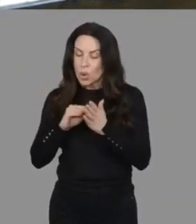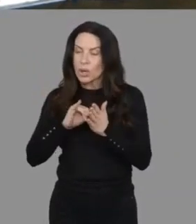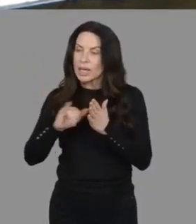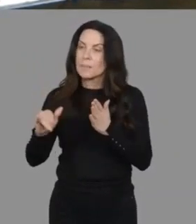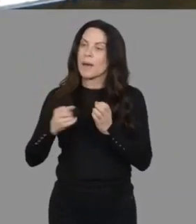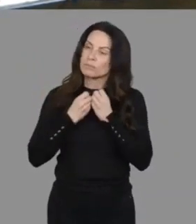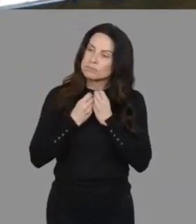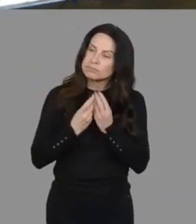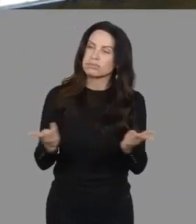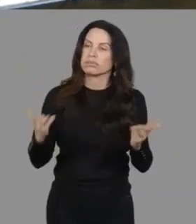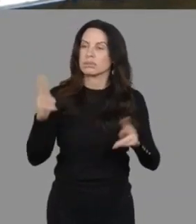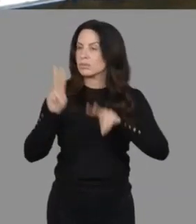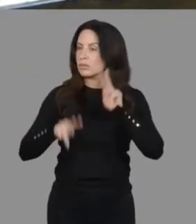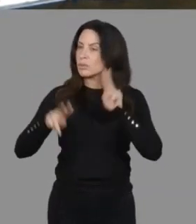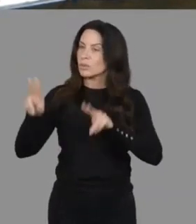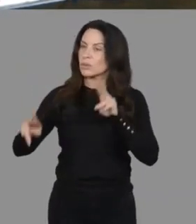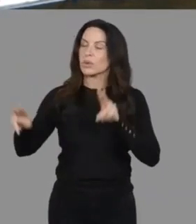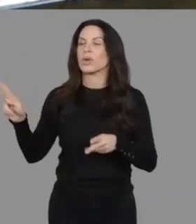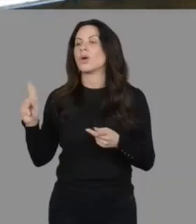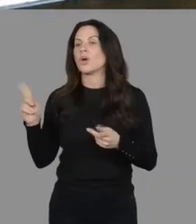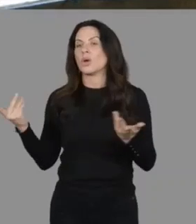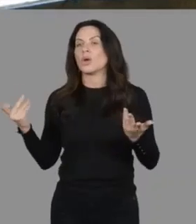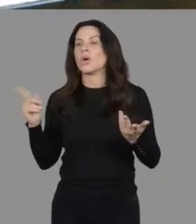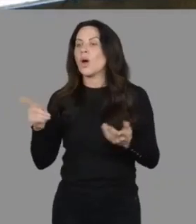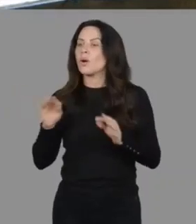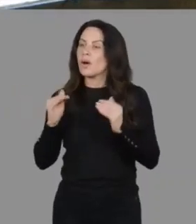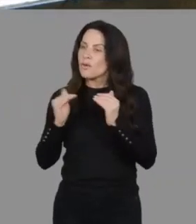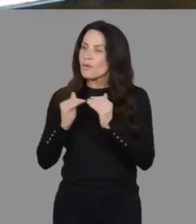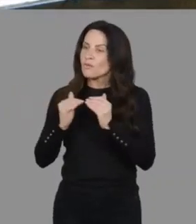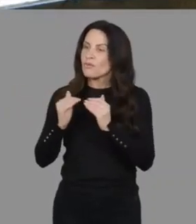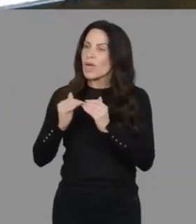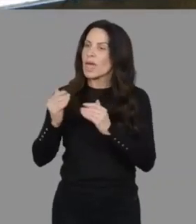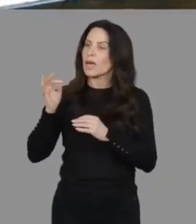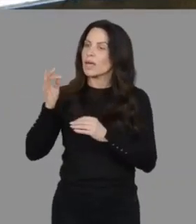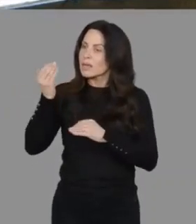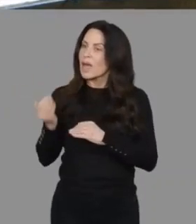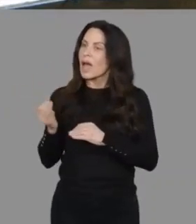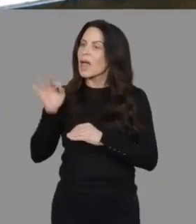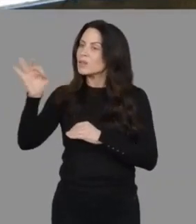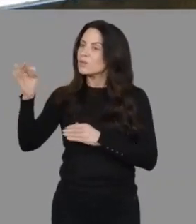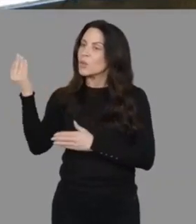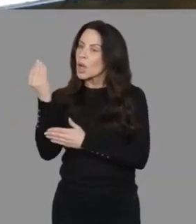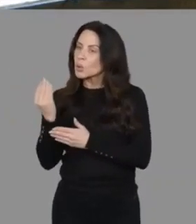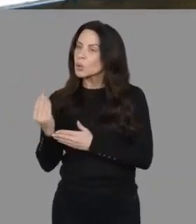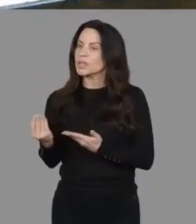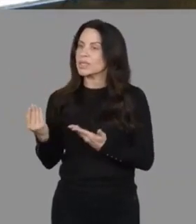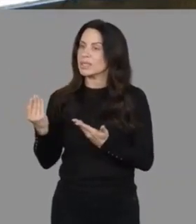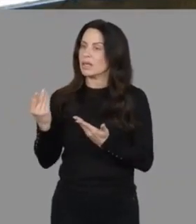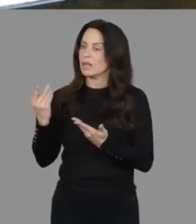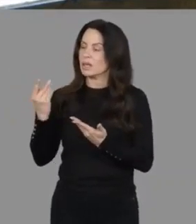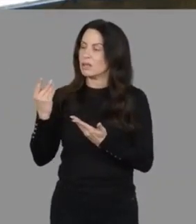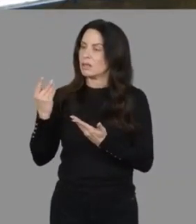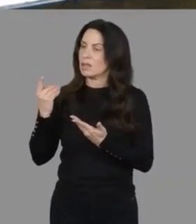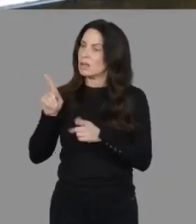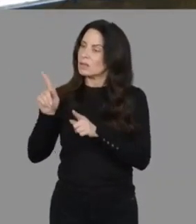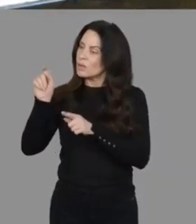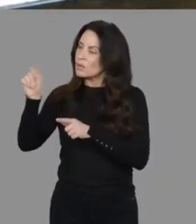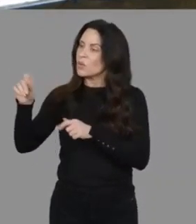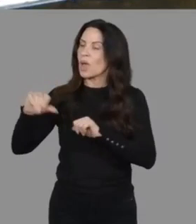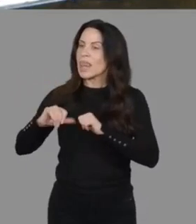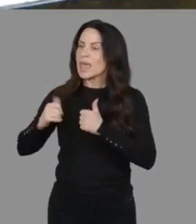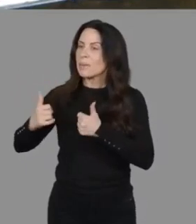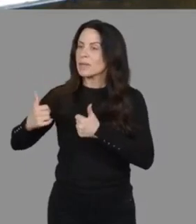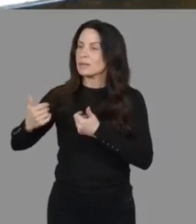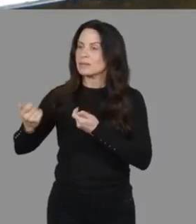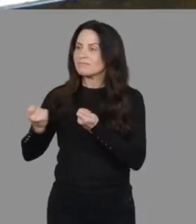ist. Wir wollen für faire Gagen bei Künstlerinnen und Künstlern sorgen und ihnen den Druck nehmen. Und zu guter